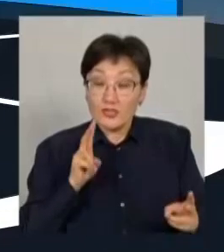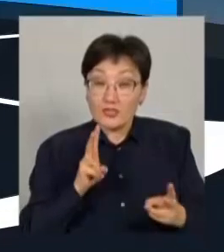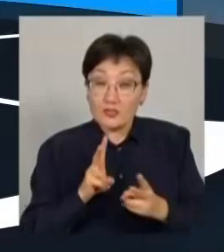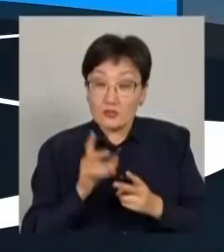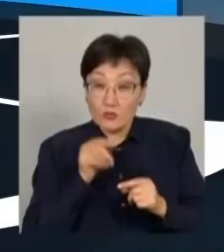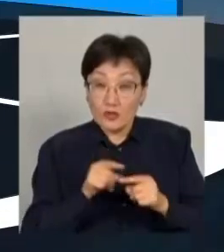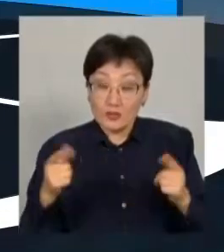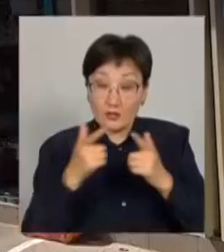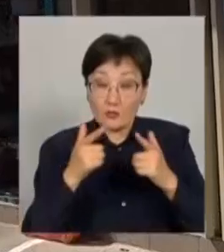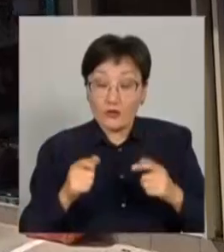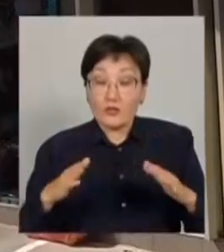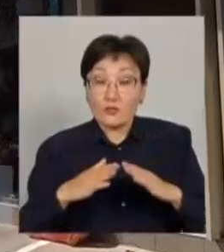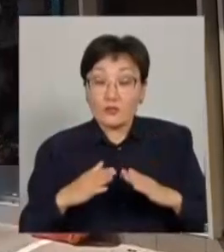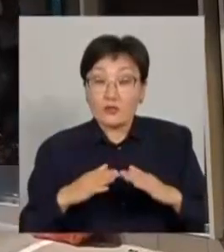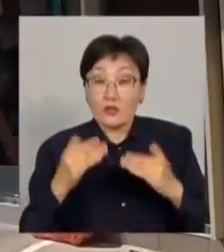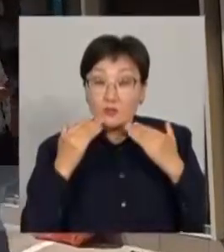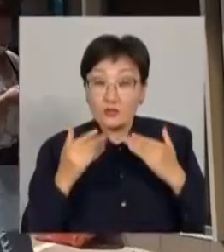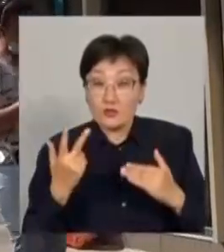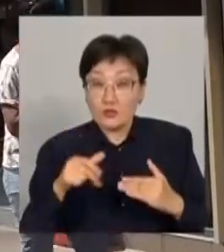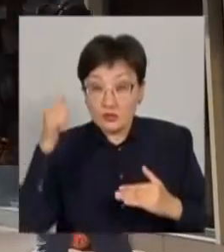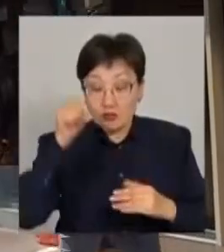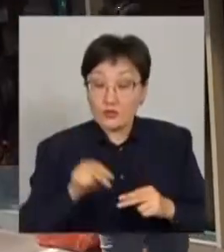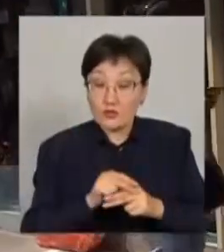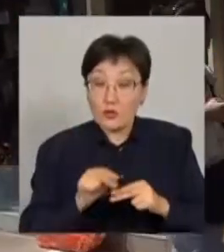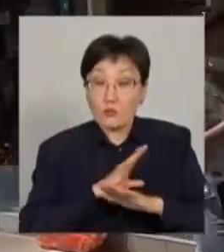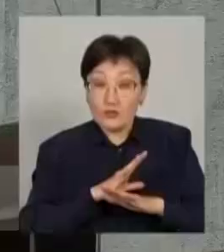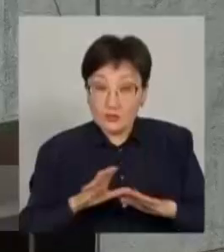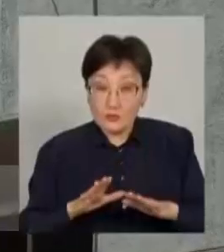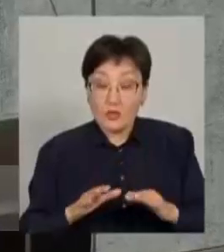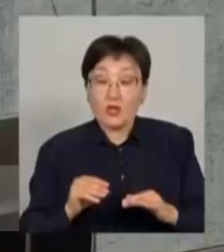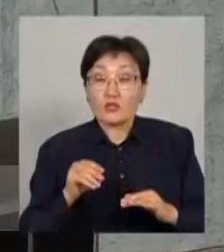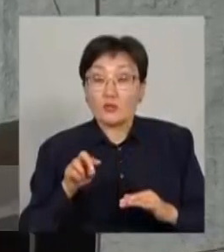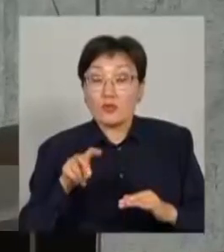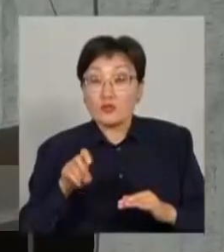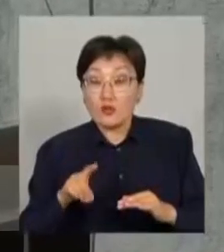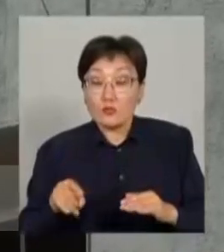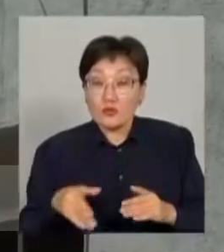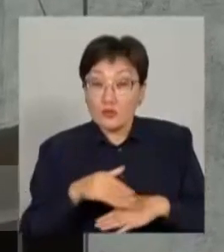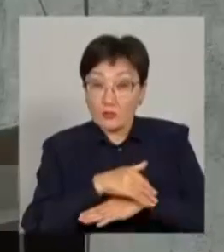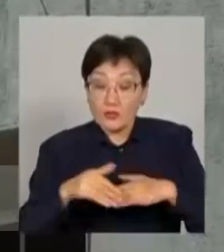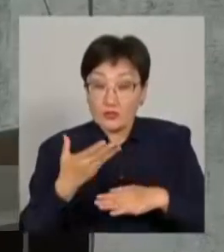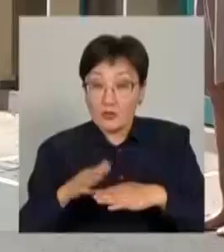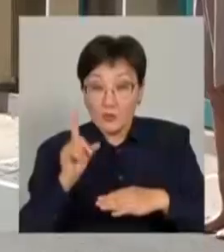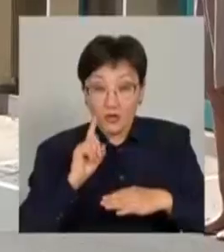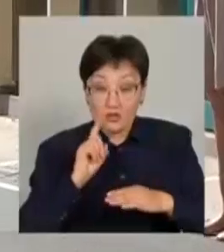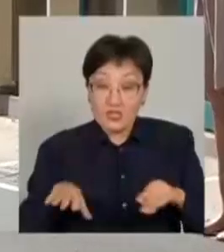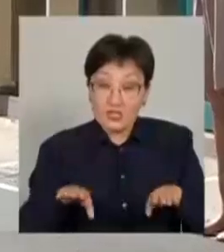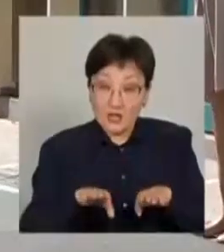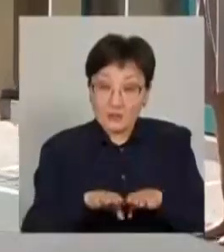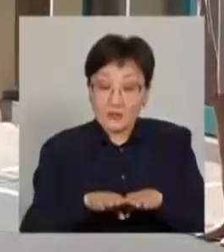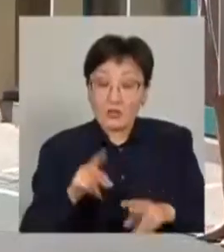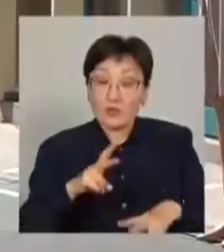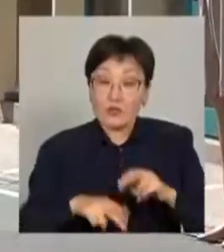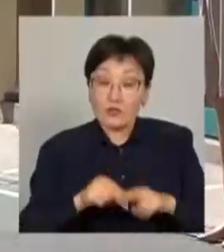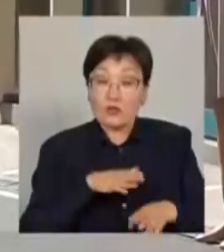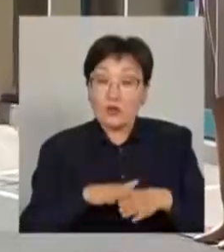кездесуінде айтты. Нысан соңғы 30 жылда жөндеу көрмеген. Қазір Жібек жолы көшесі бойындағы бөлігі уақытша жабық.